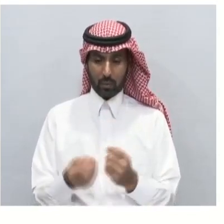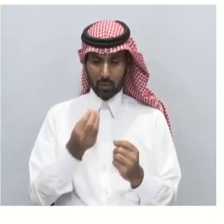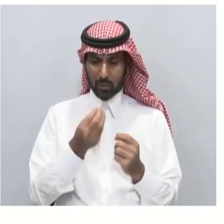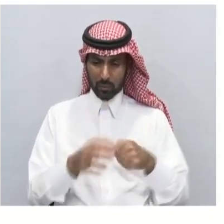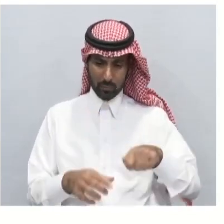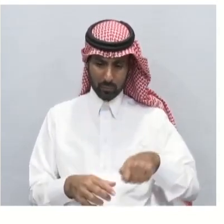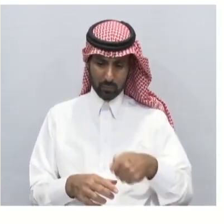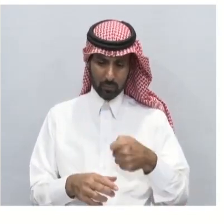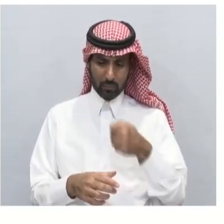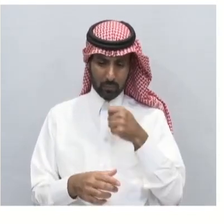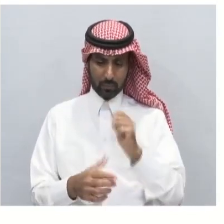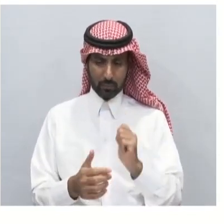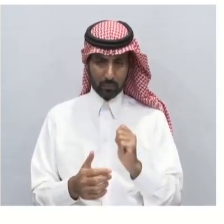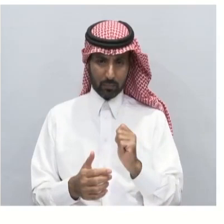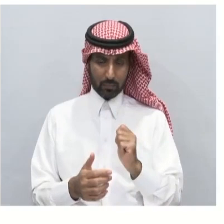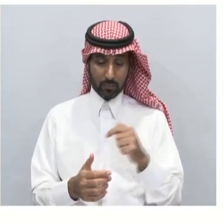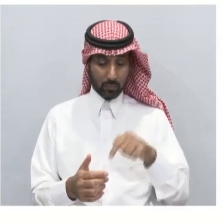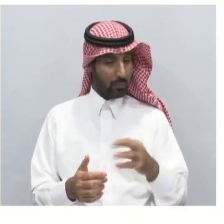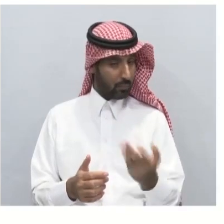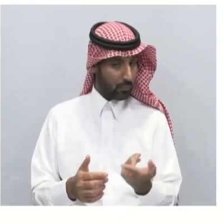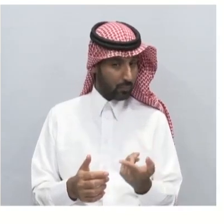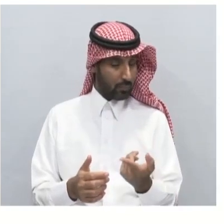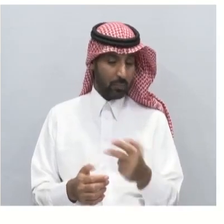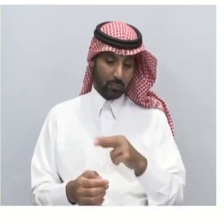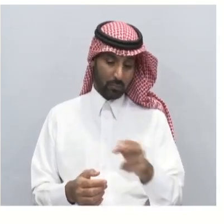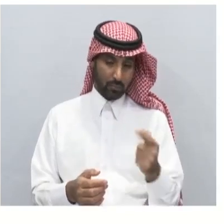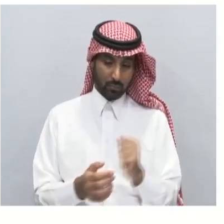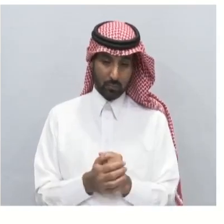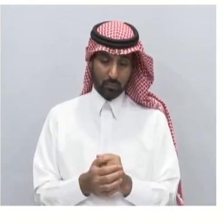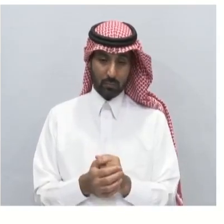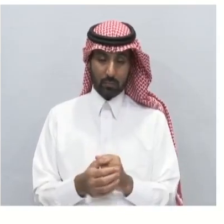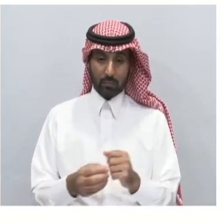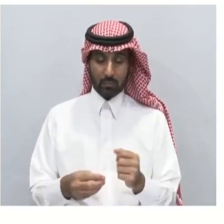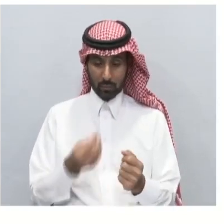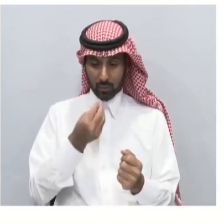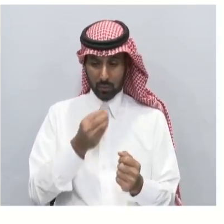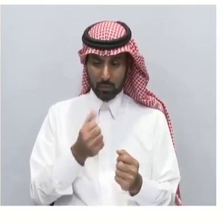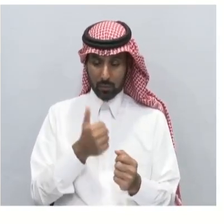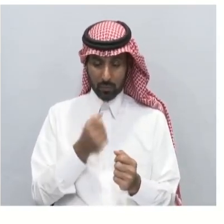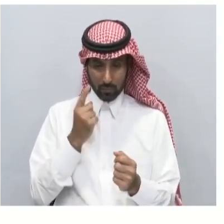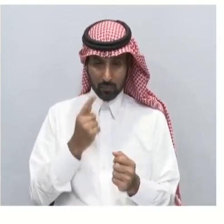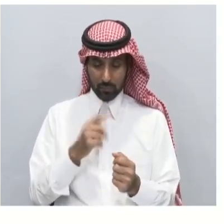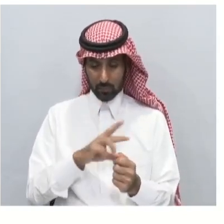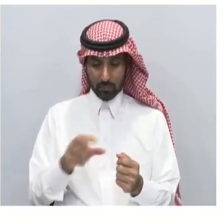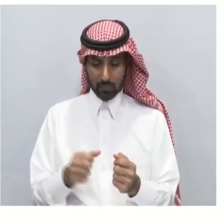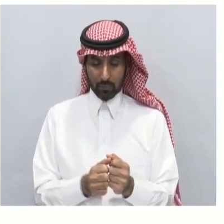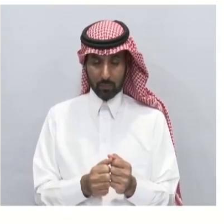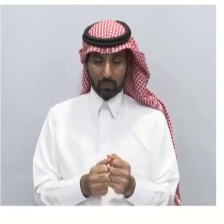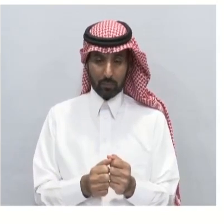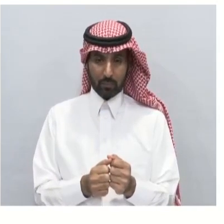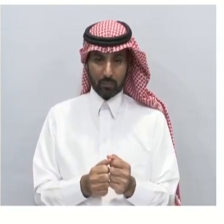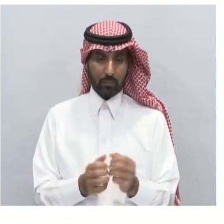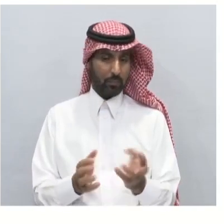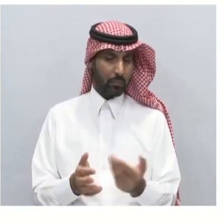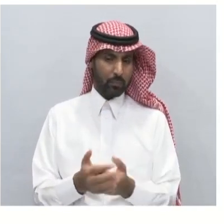spoons? It's different, صح? You can say eating with your hands is common, or you can